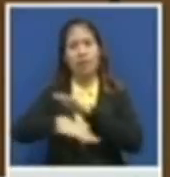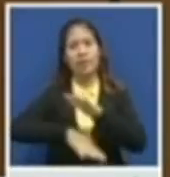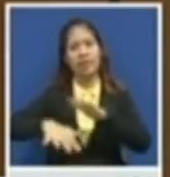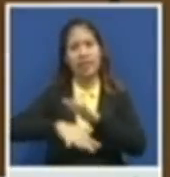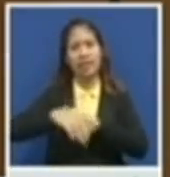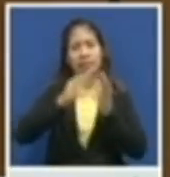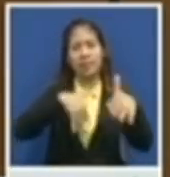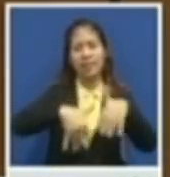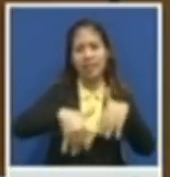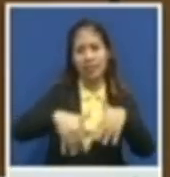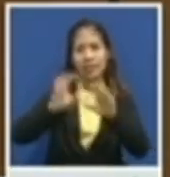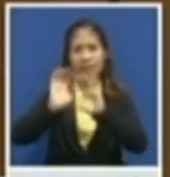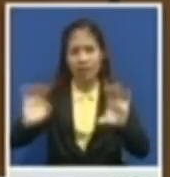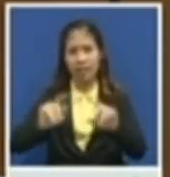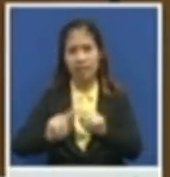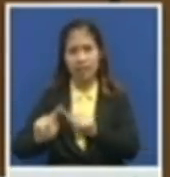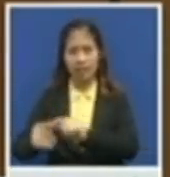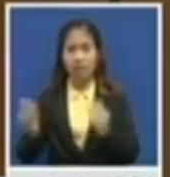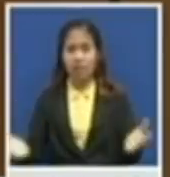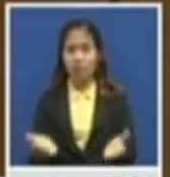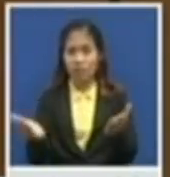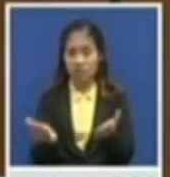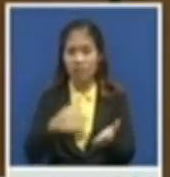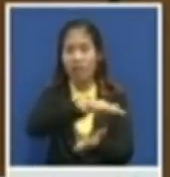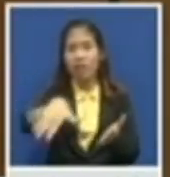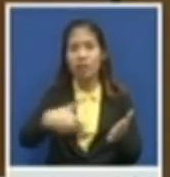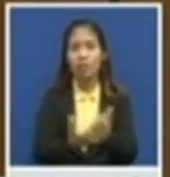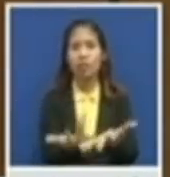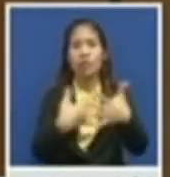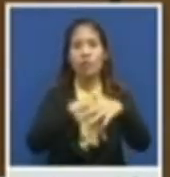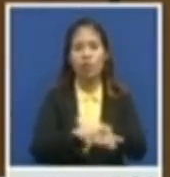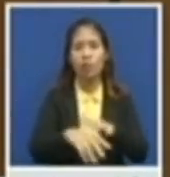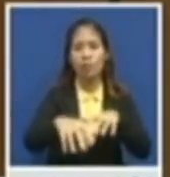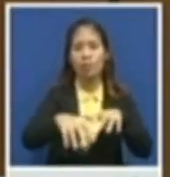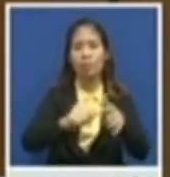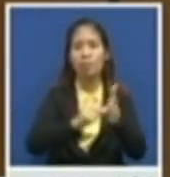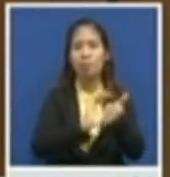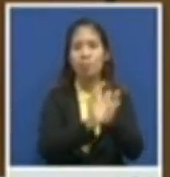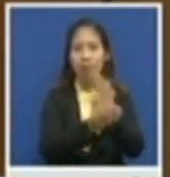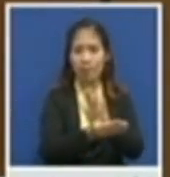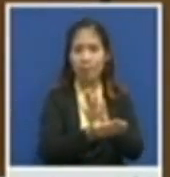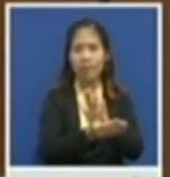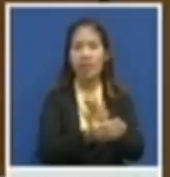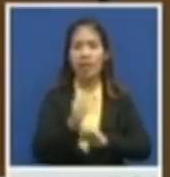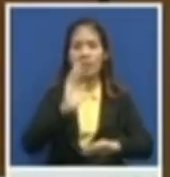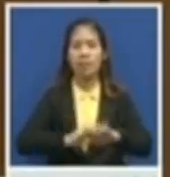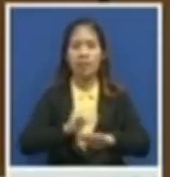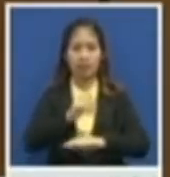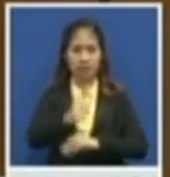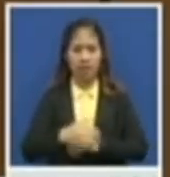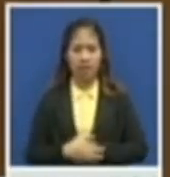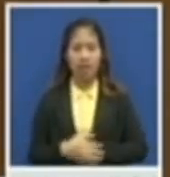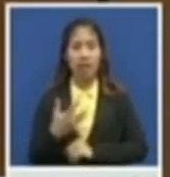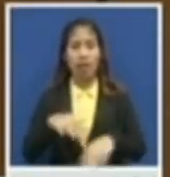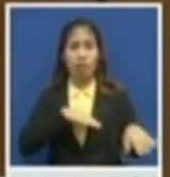านะครับท่านอยู่บ้านสมมติท่านอยู่หมู่บ้านแห่งหนึ่งจะเป็นที่คลองหลวงหรือที่ไหนก็ตามแต่อยู่กันในหมู่บ้าน50คน60คนมีเด็กมีผู้หญิงมีคน